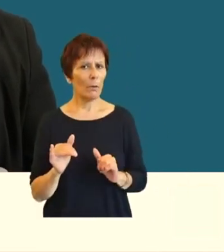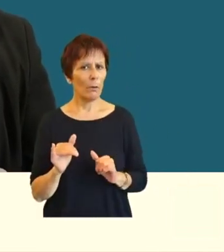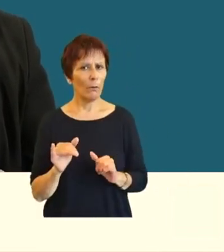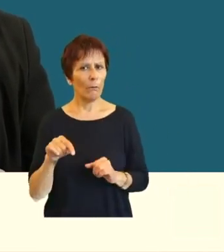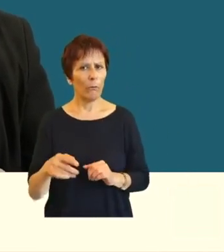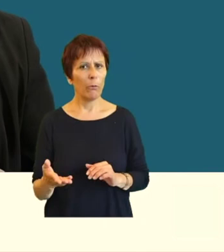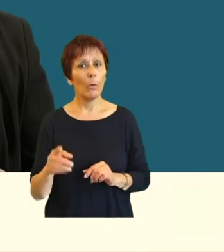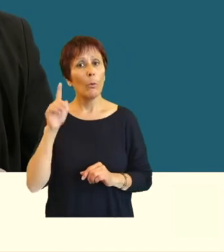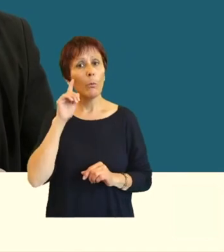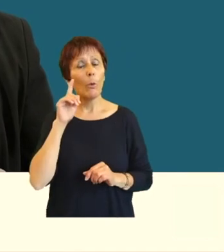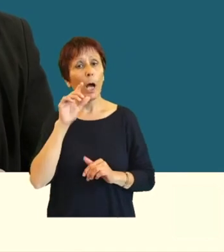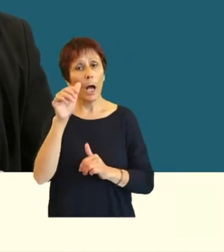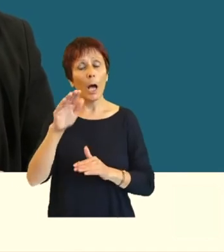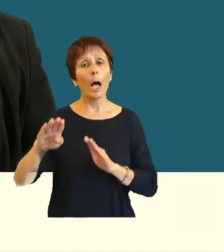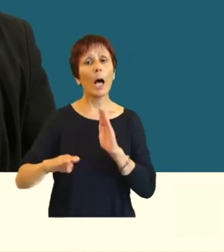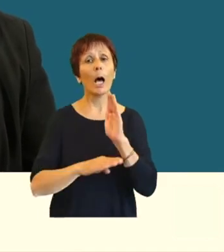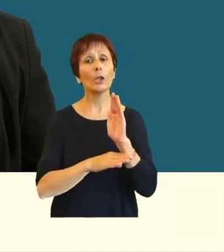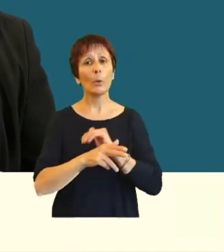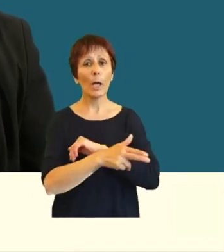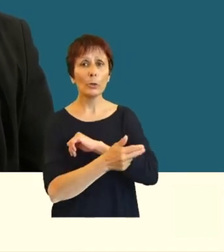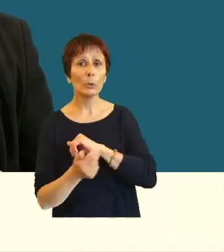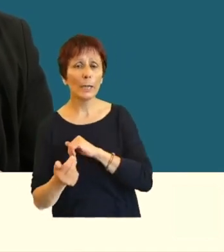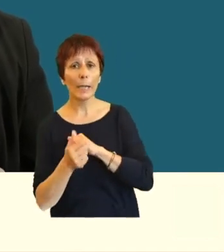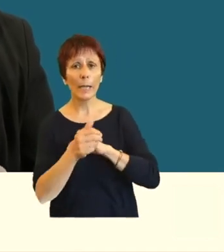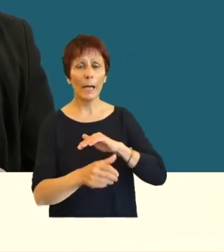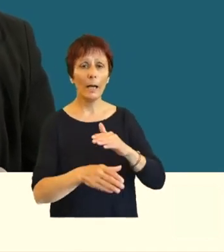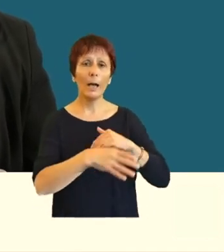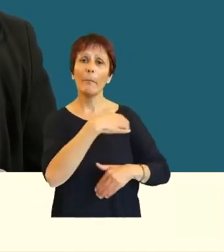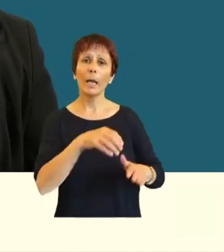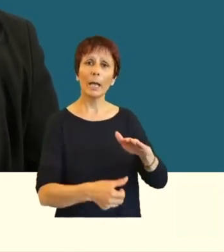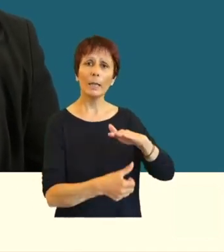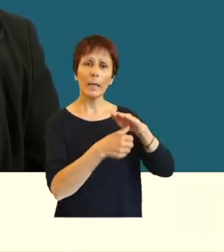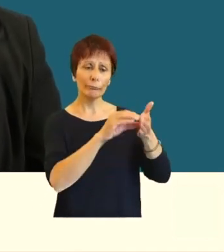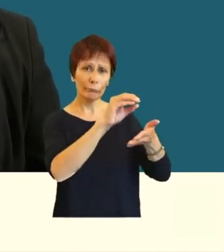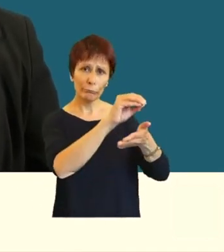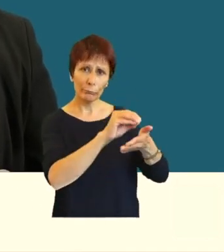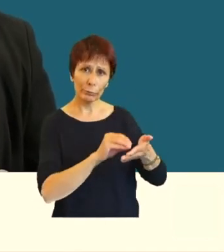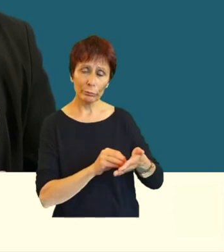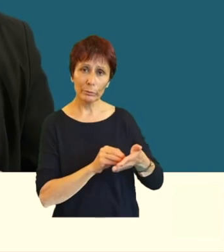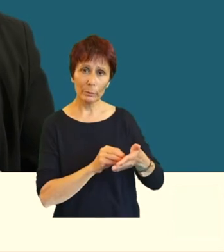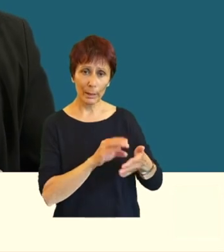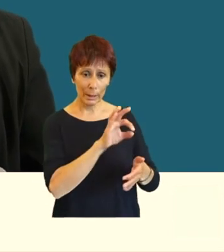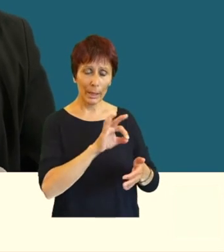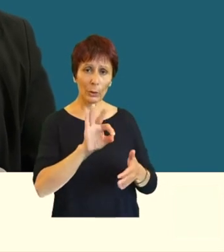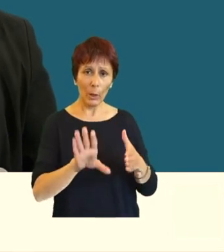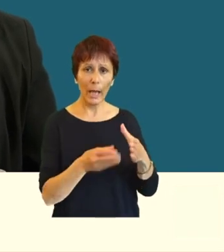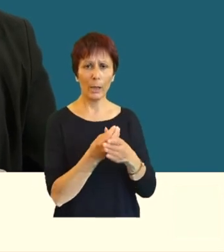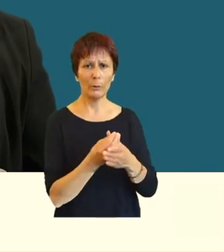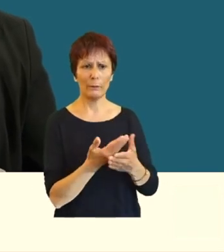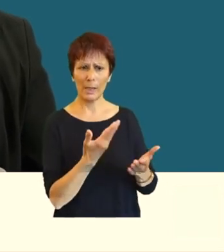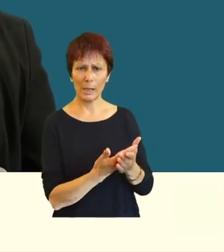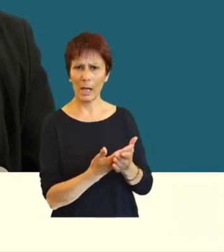qui me parviennent de l'adjointe et du secrétariat état civil de la mairie centrale sont rédigées en écriture inclusive. Et cela n'est